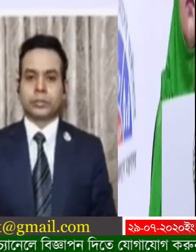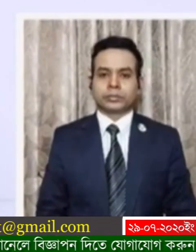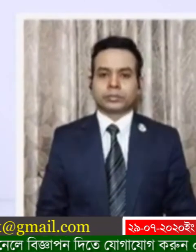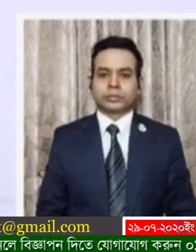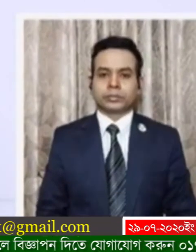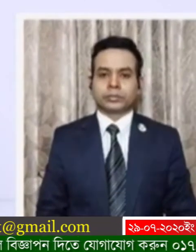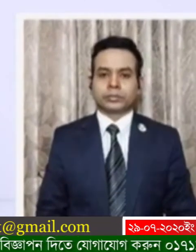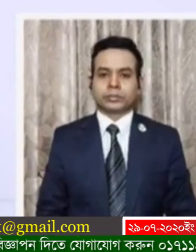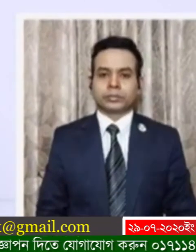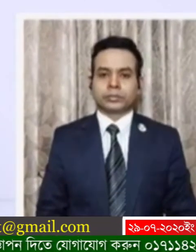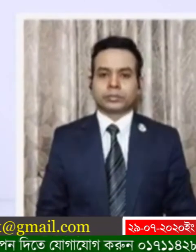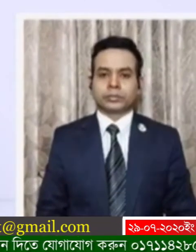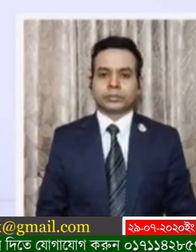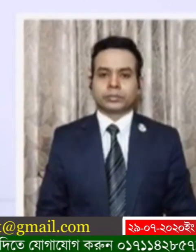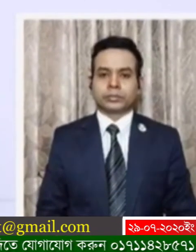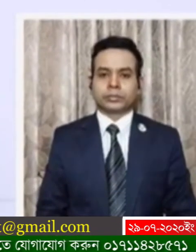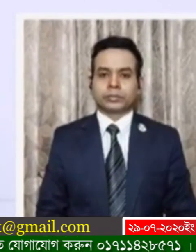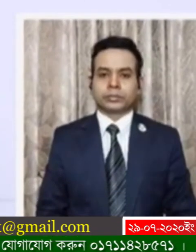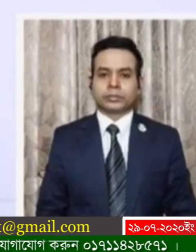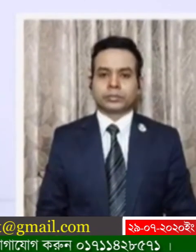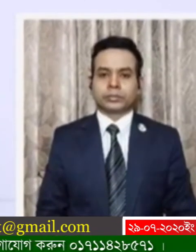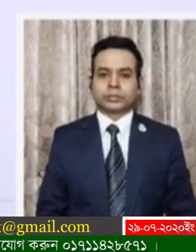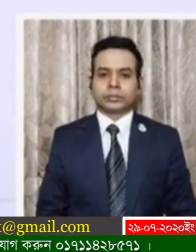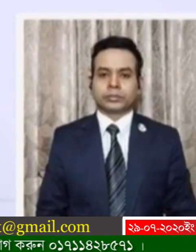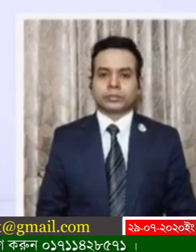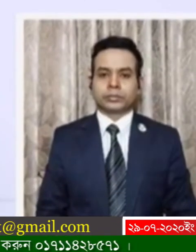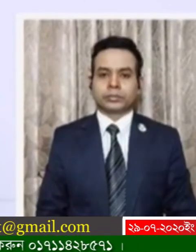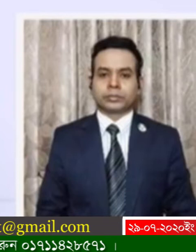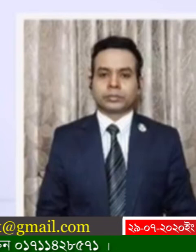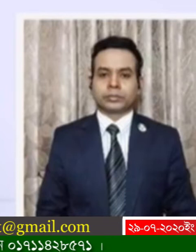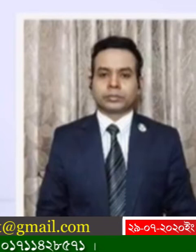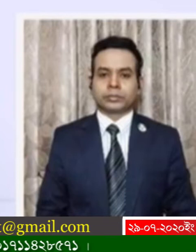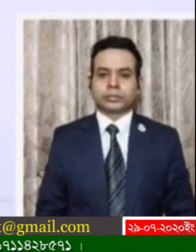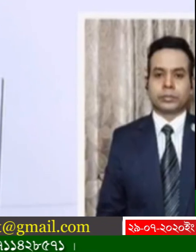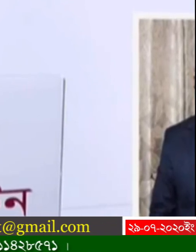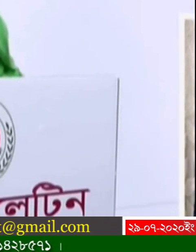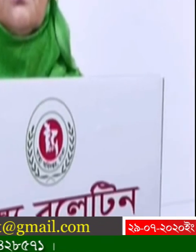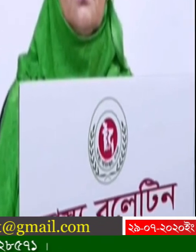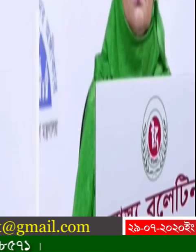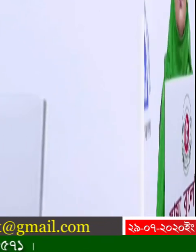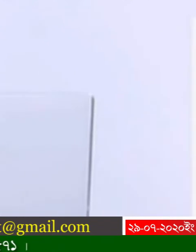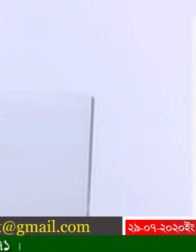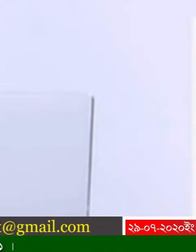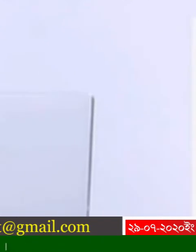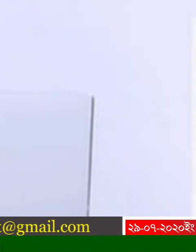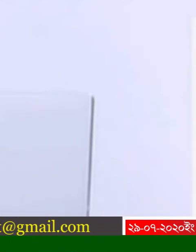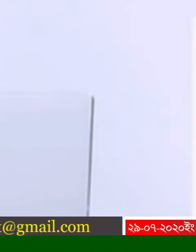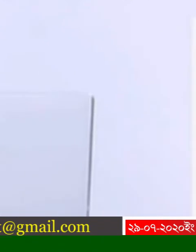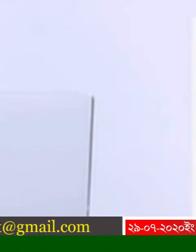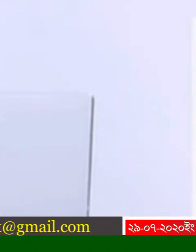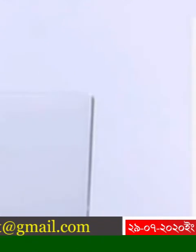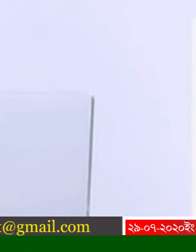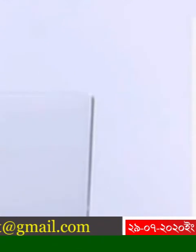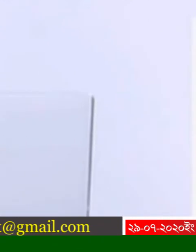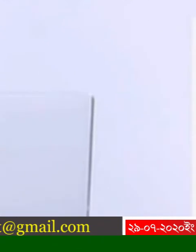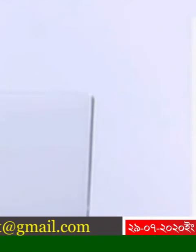232,194 জন। আক্রান্তদের মধ্যে গত 24 ঘন্টায় মৃত্যু হয়েছে 35 জনের। ফলে ভাইরাসটিতে মোট মারা গেছেন